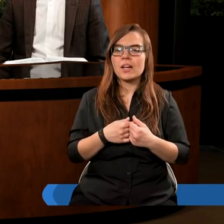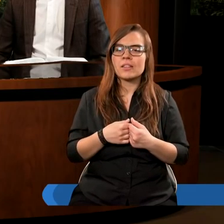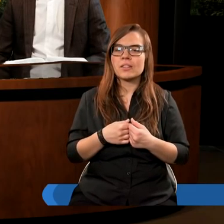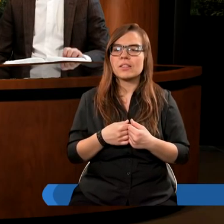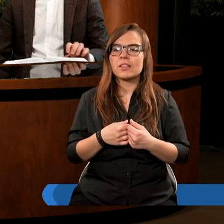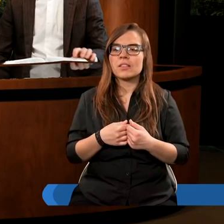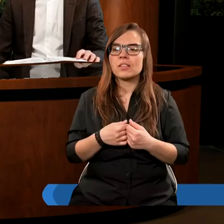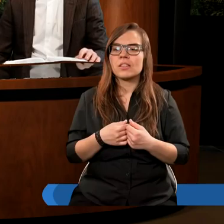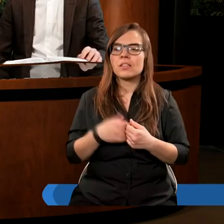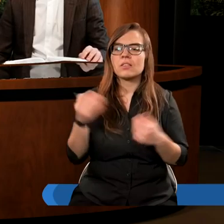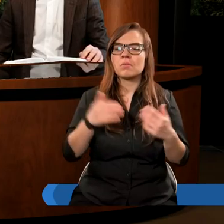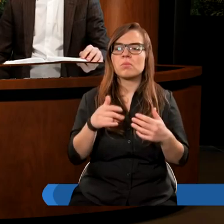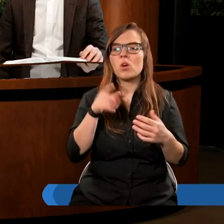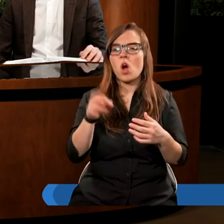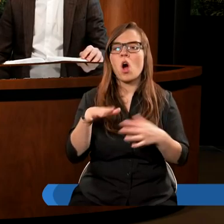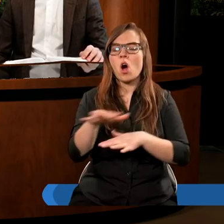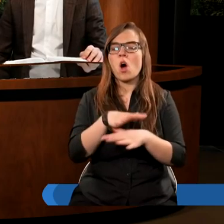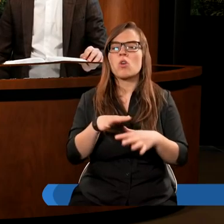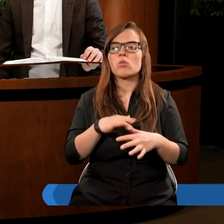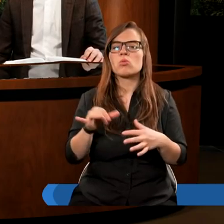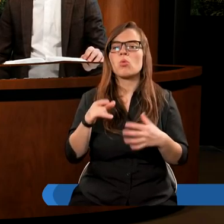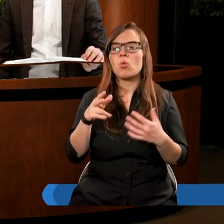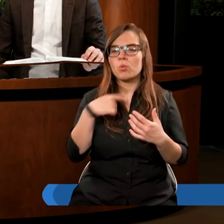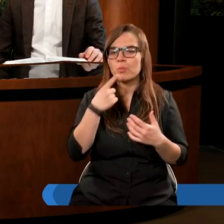To przejdźmy może teraz do Ducha Świętego.